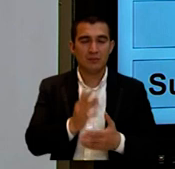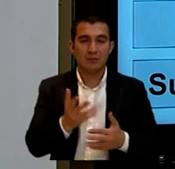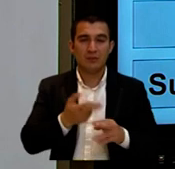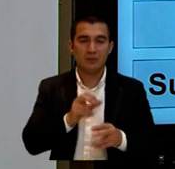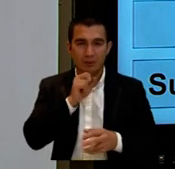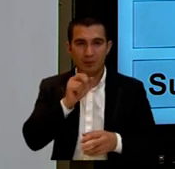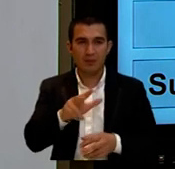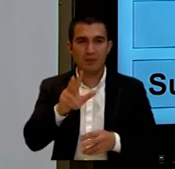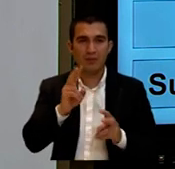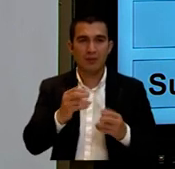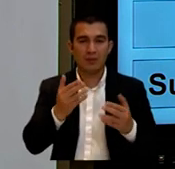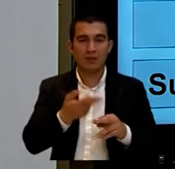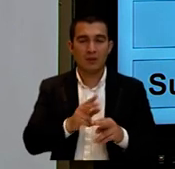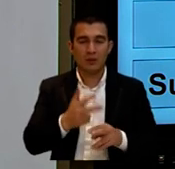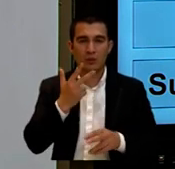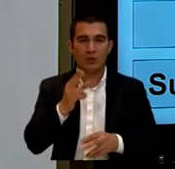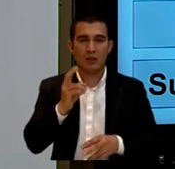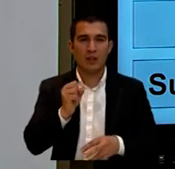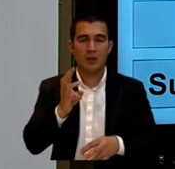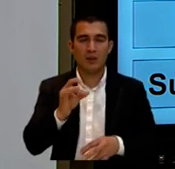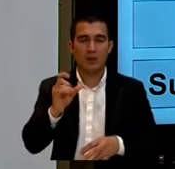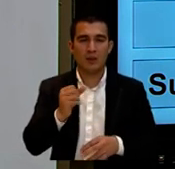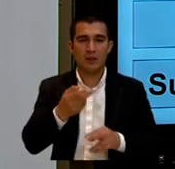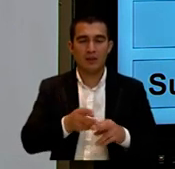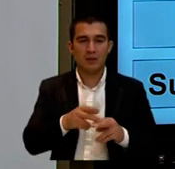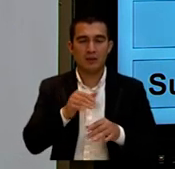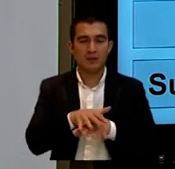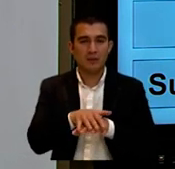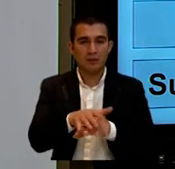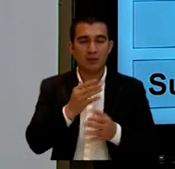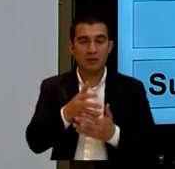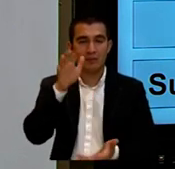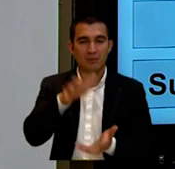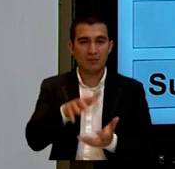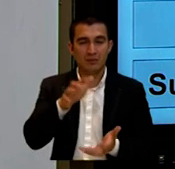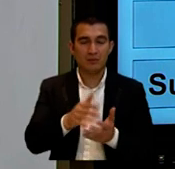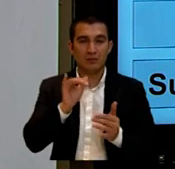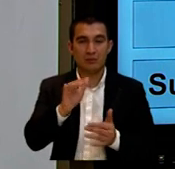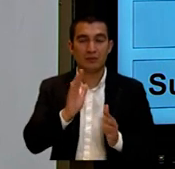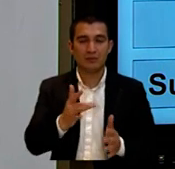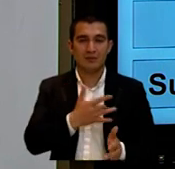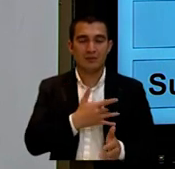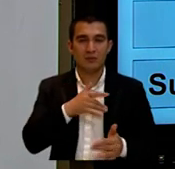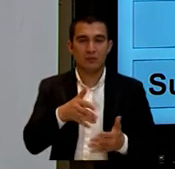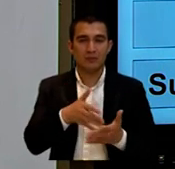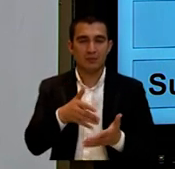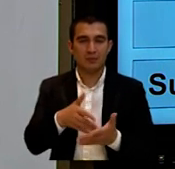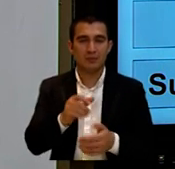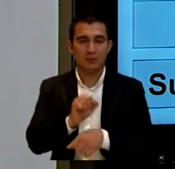Төрсған төшін жүріғді